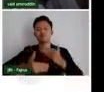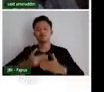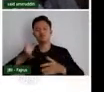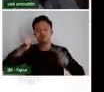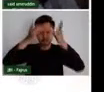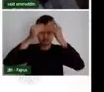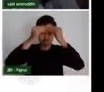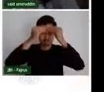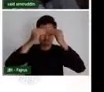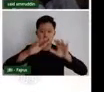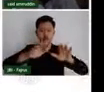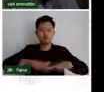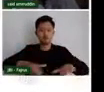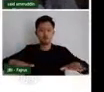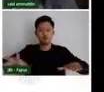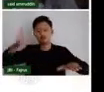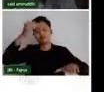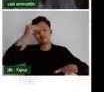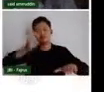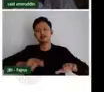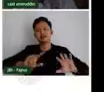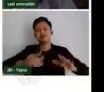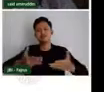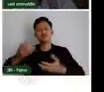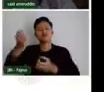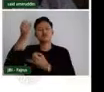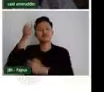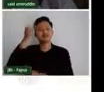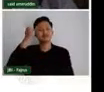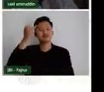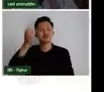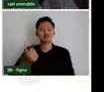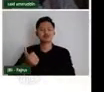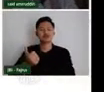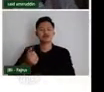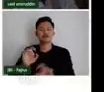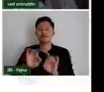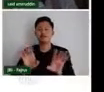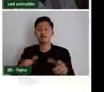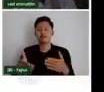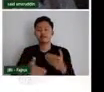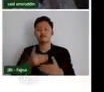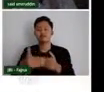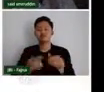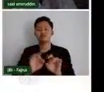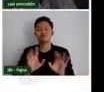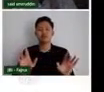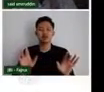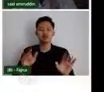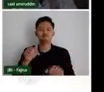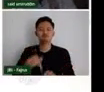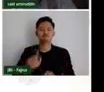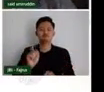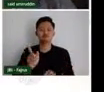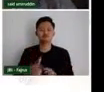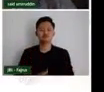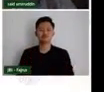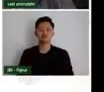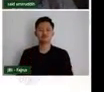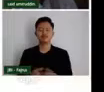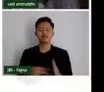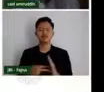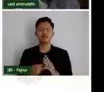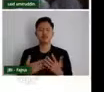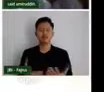siswa dapat mengerti dan memiliki informasi dan ide. Ini diferensiasi proses dilakukan di sini. Jadi bukan cuma